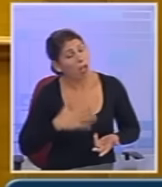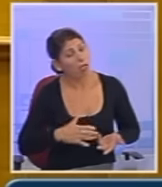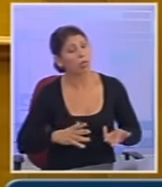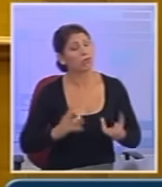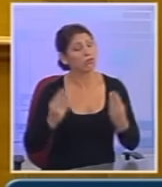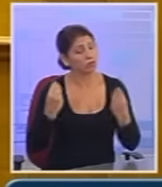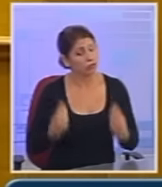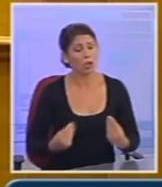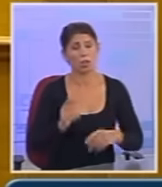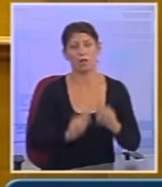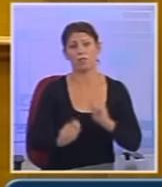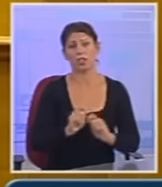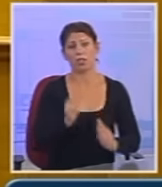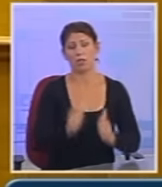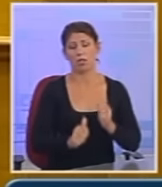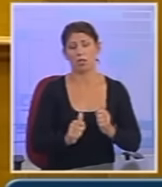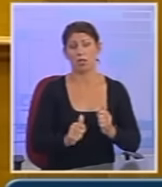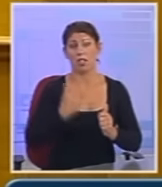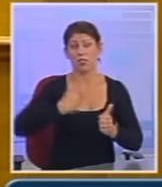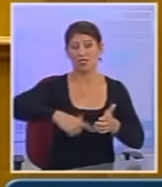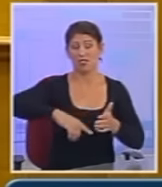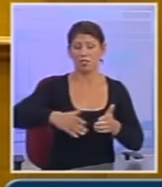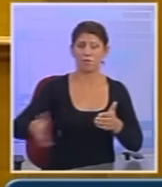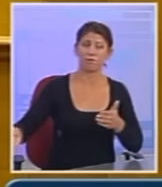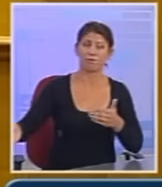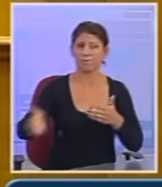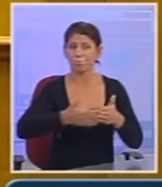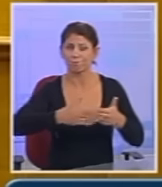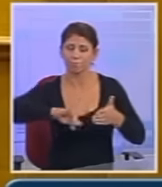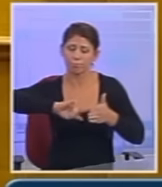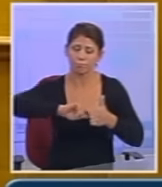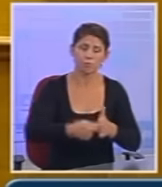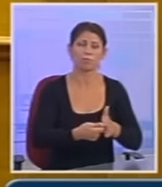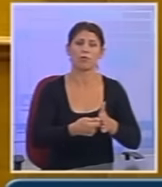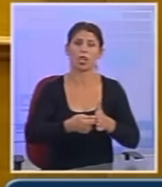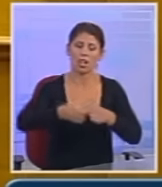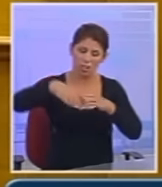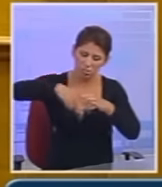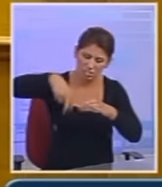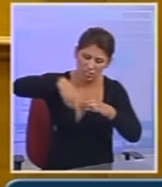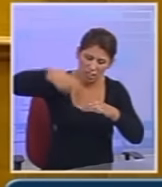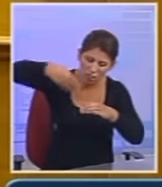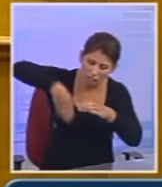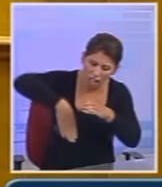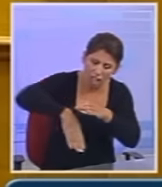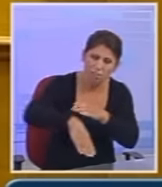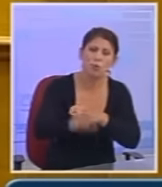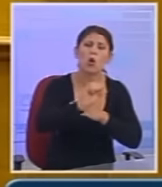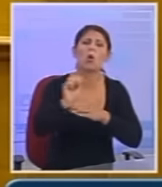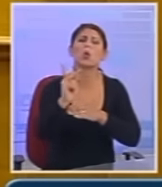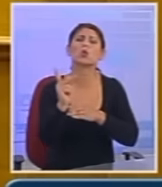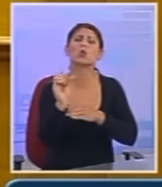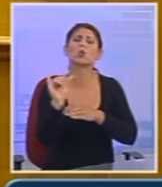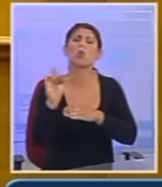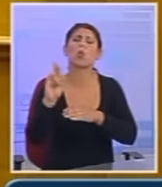Εάν τα εννοούσε, δεν θα έκλεινε ορμητικά τα ορυχεία στις Κουριές. Αν τα εννοεί, χρειάζεται ενθάρρυνση